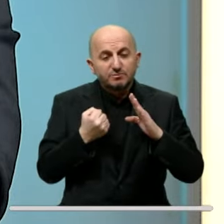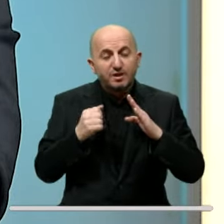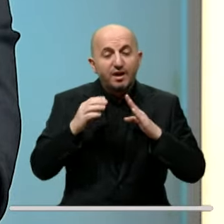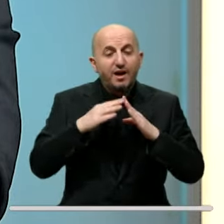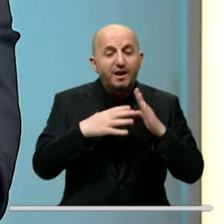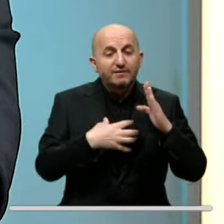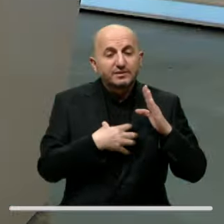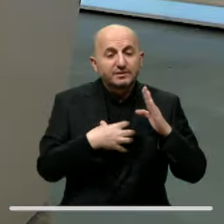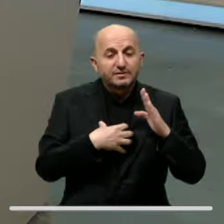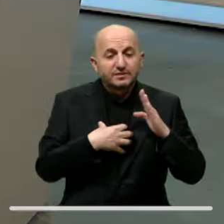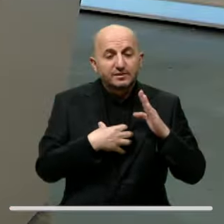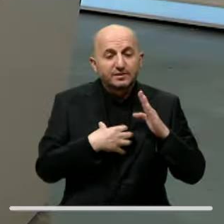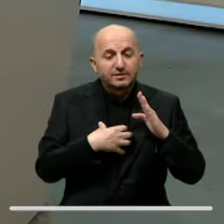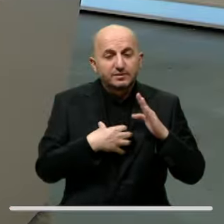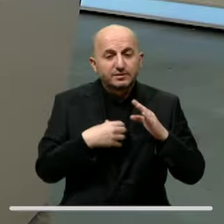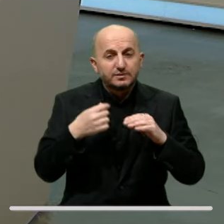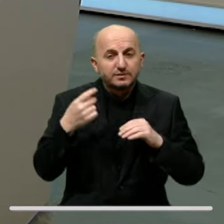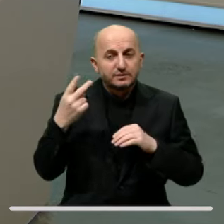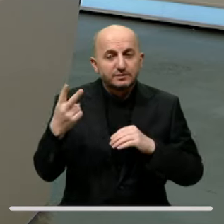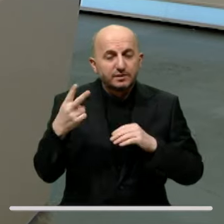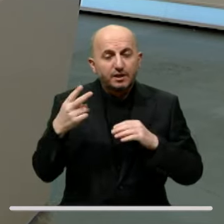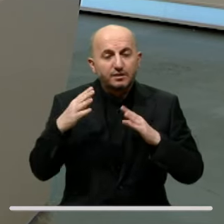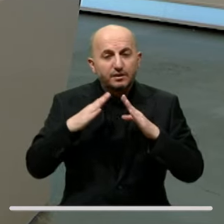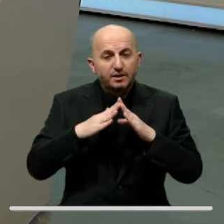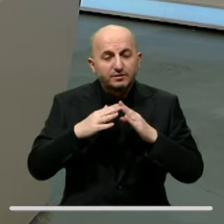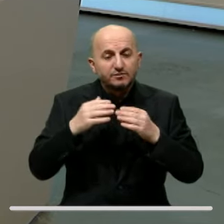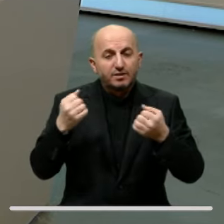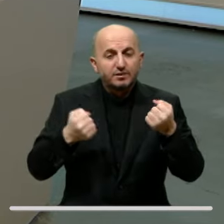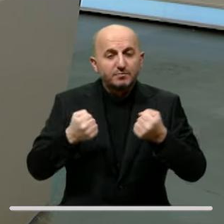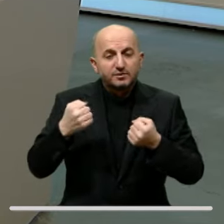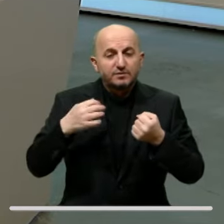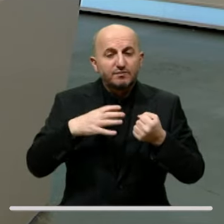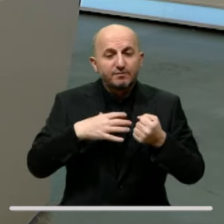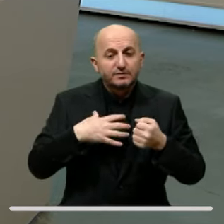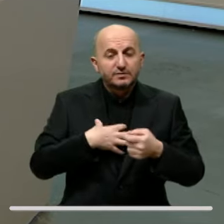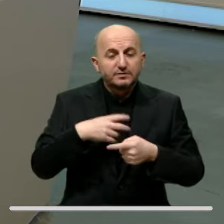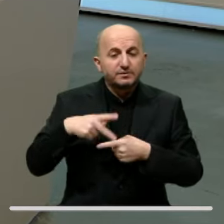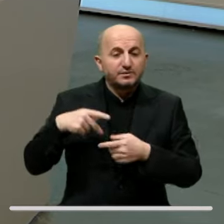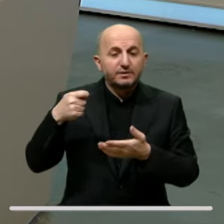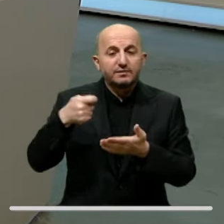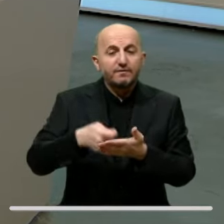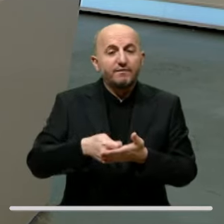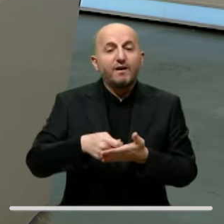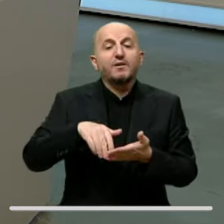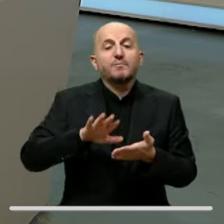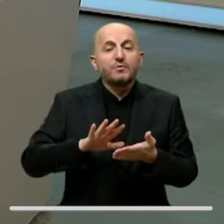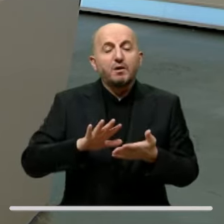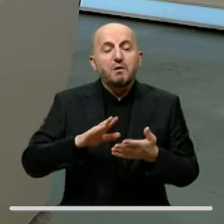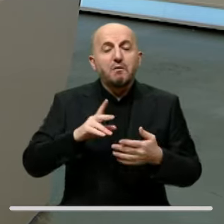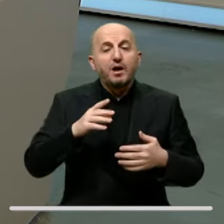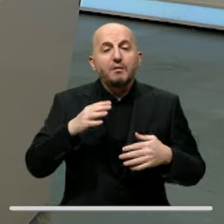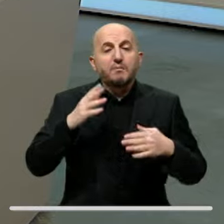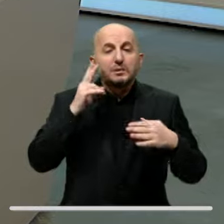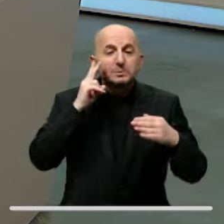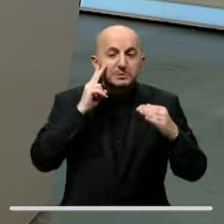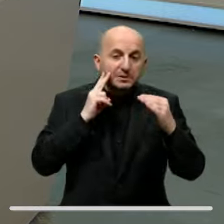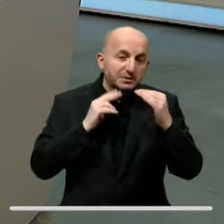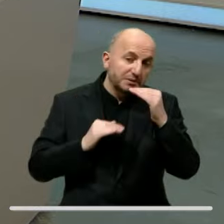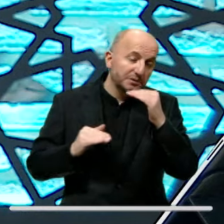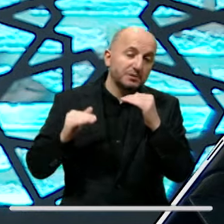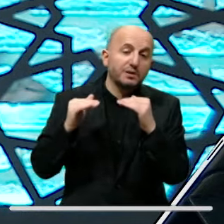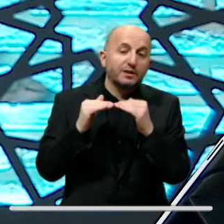sahibim iki tane dairesi var, arabası var. Kendisi zekat vermiyor. Çünkü elinde nisabı aşan parası yok.